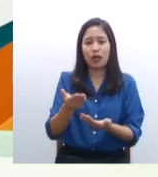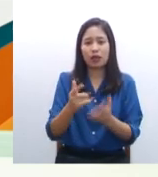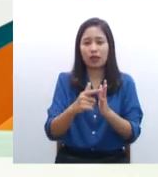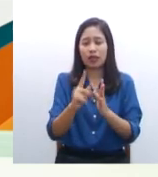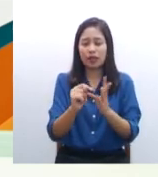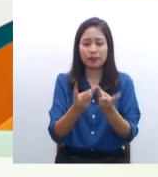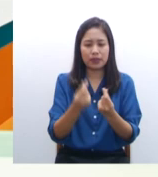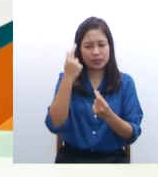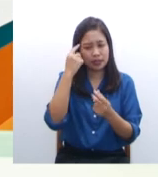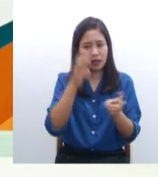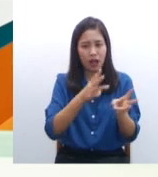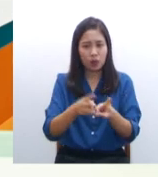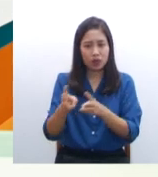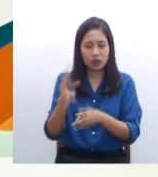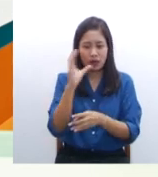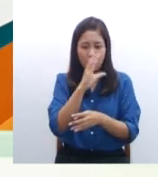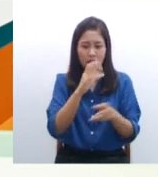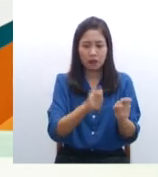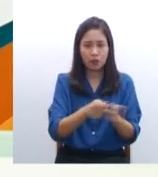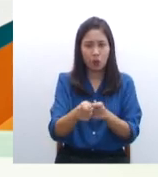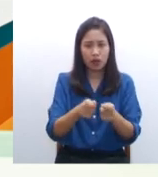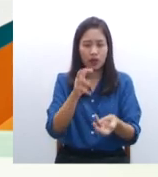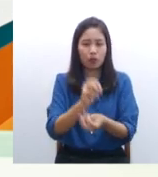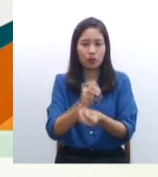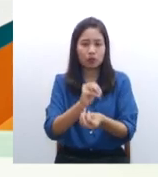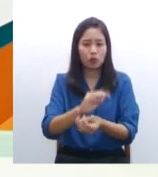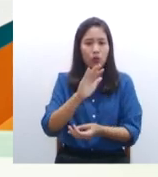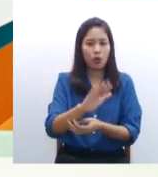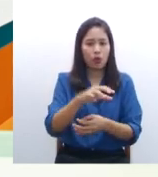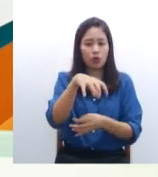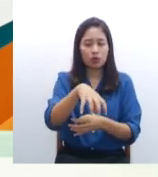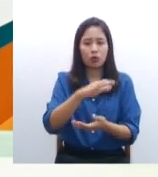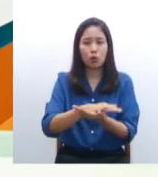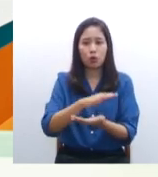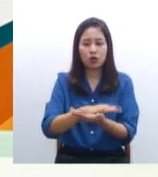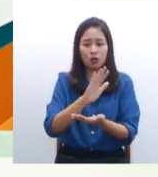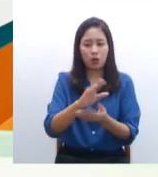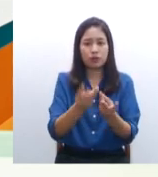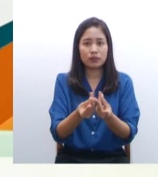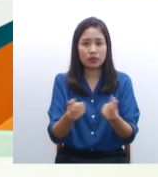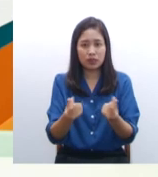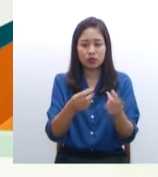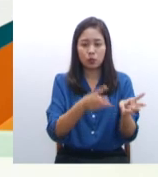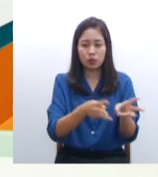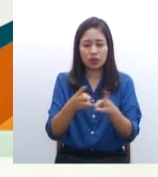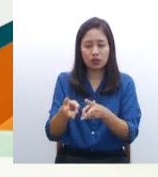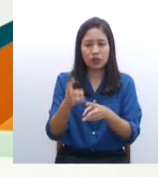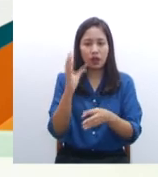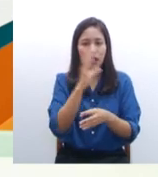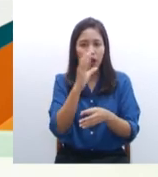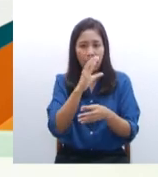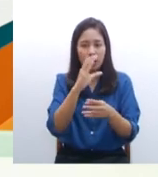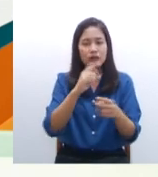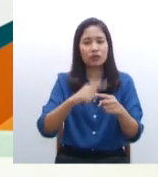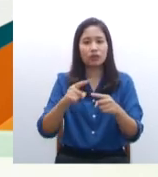าวิธีการในการบริหารให้ความเหมาะสมตามบริบทของแต่ละพื้นที่และเน้นวิธีการแก้ปัญหาที่นำไปสู่การ